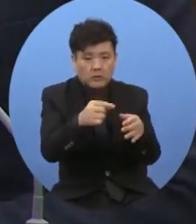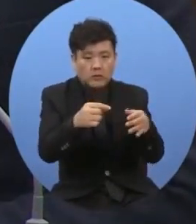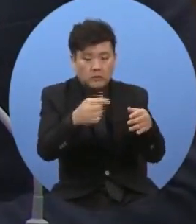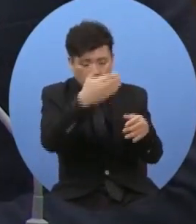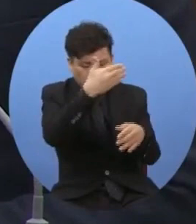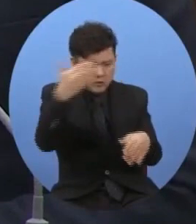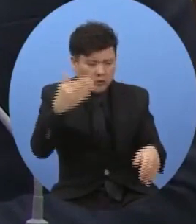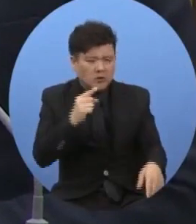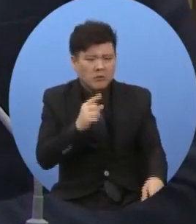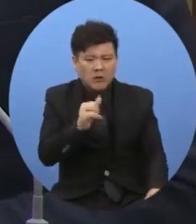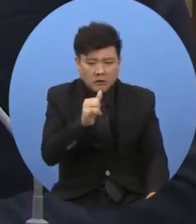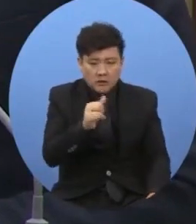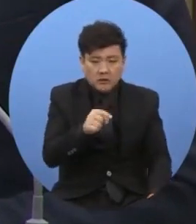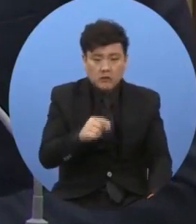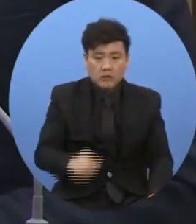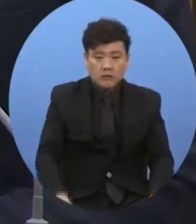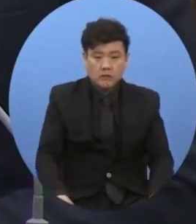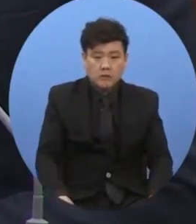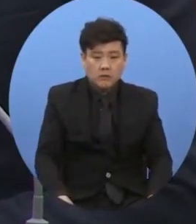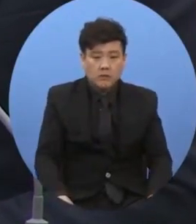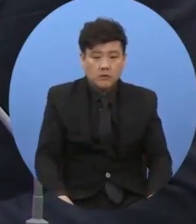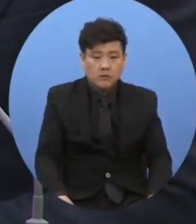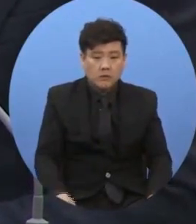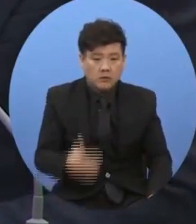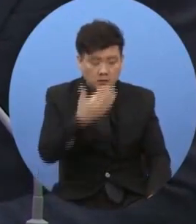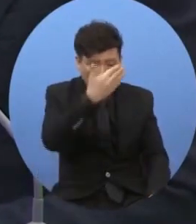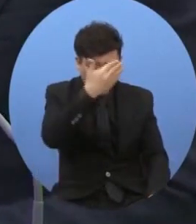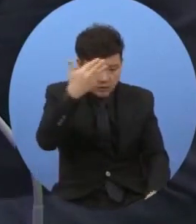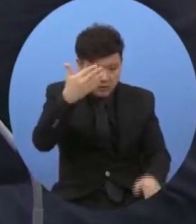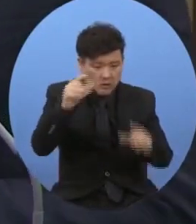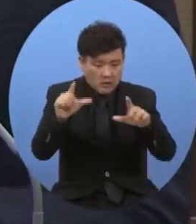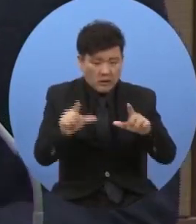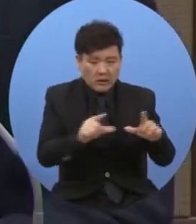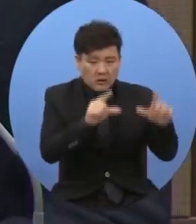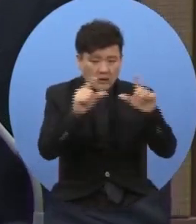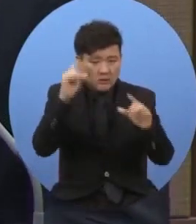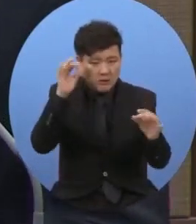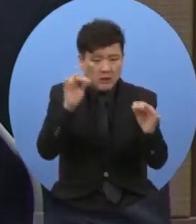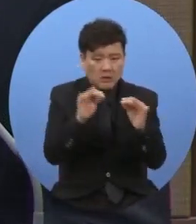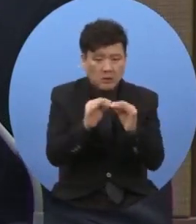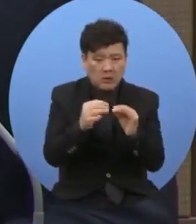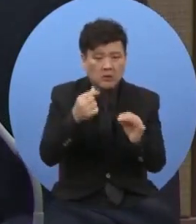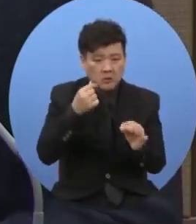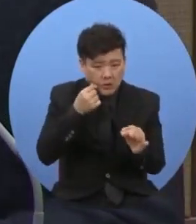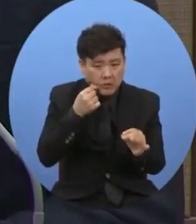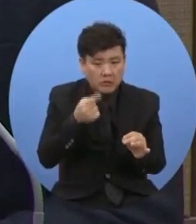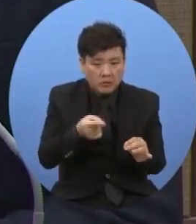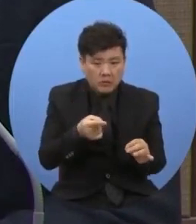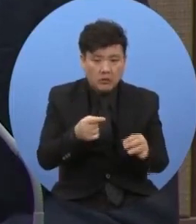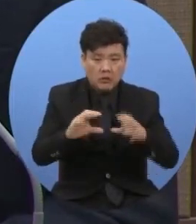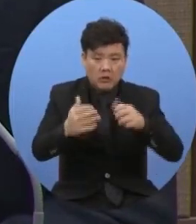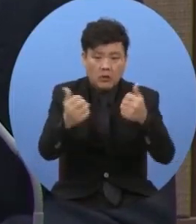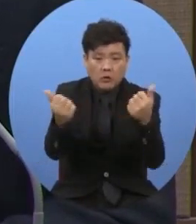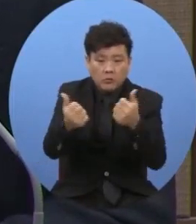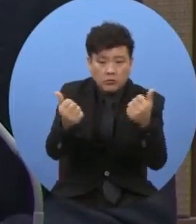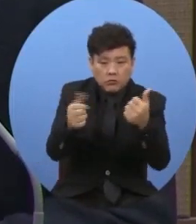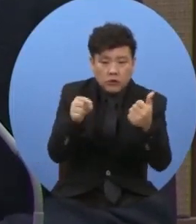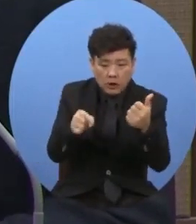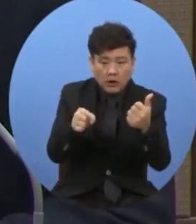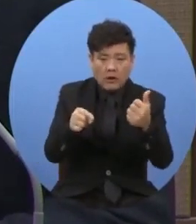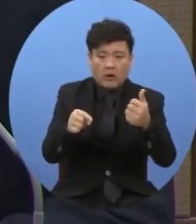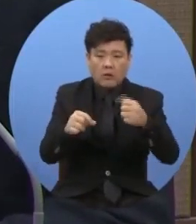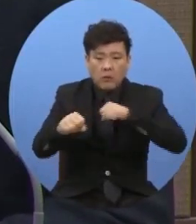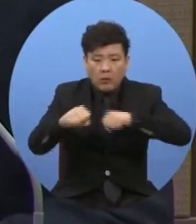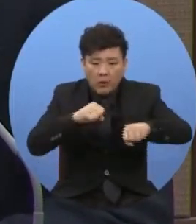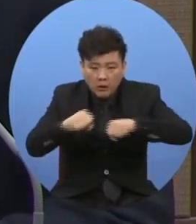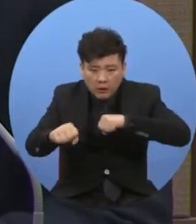있습니다. 그러니까 실제로 청년들의 삶에 공감하지 못하면서 청년이라는 상징 자본을 가지고 국회 열치 소통관이나 도시